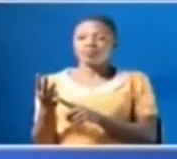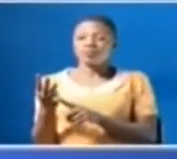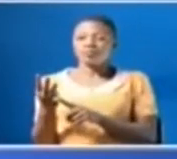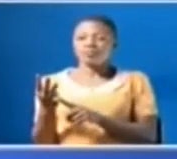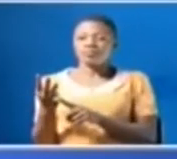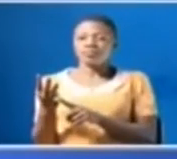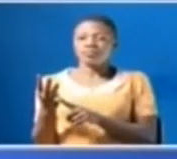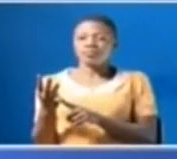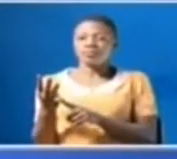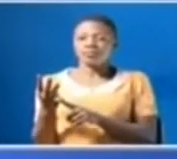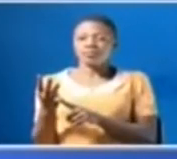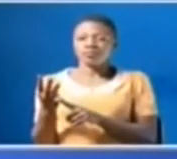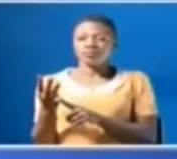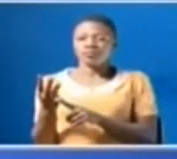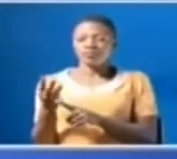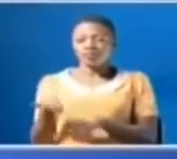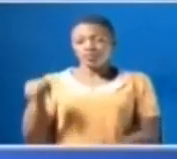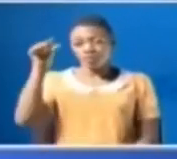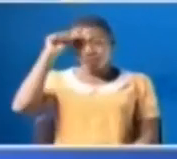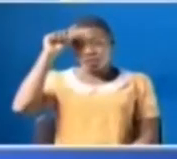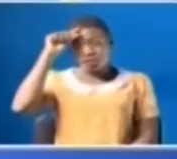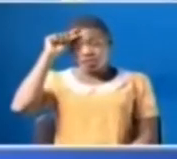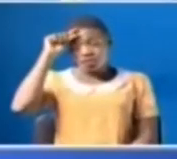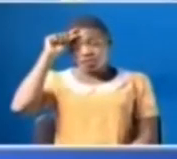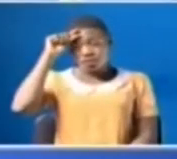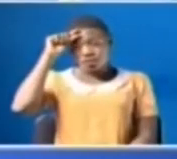serikali yenyewe, serikali